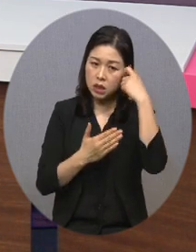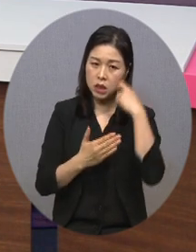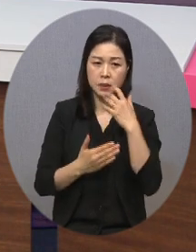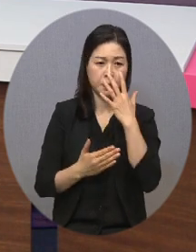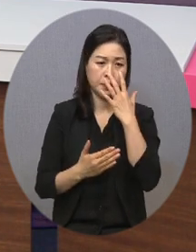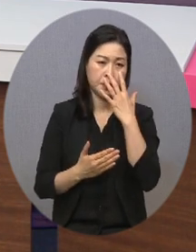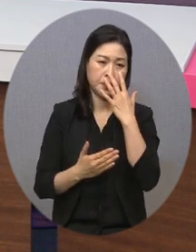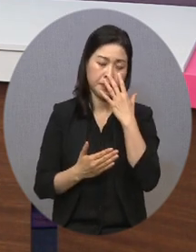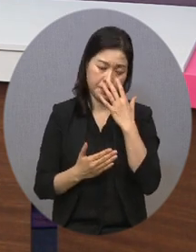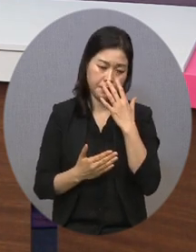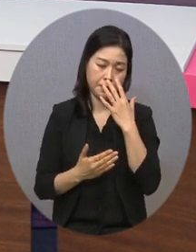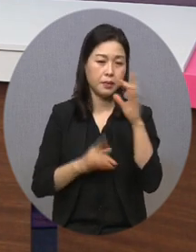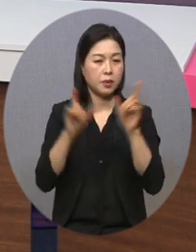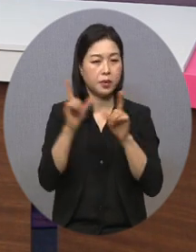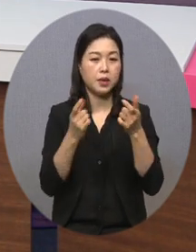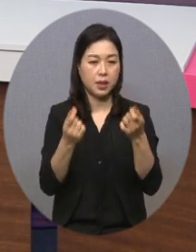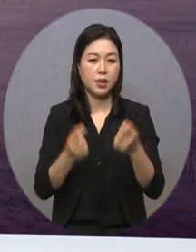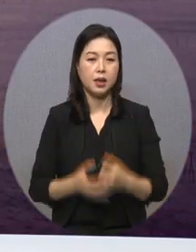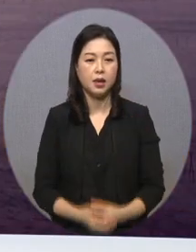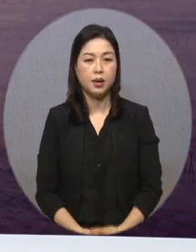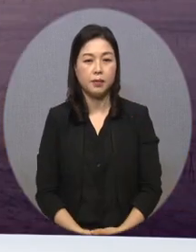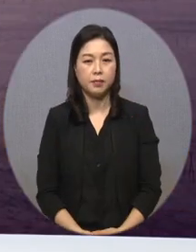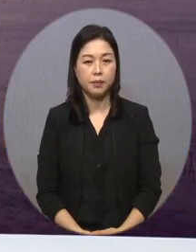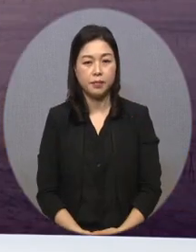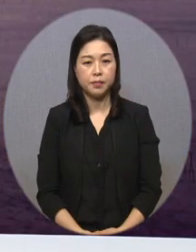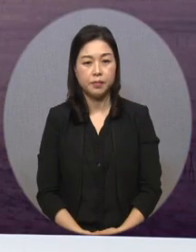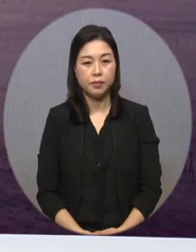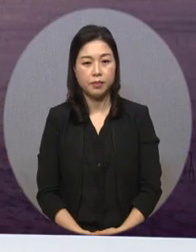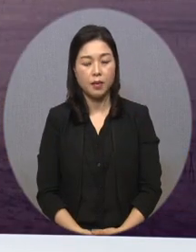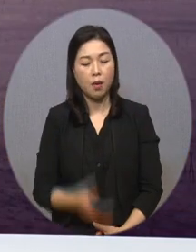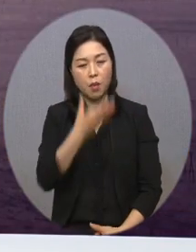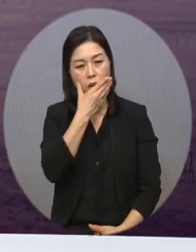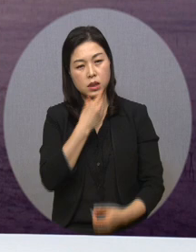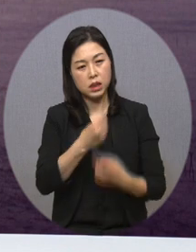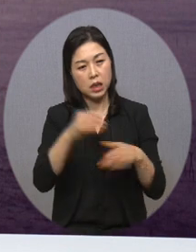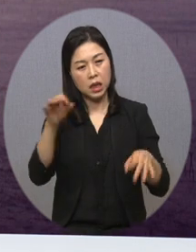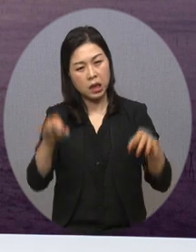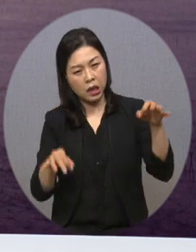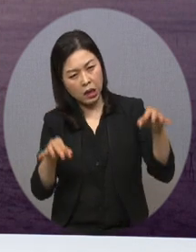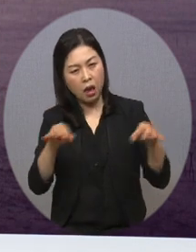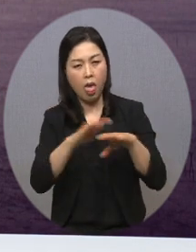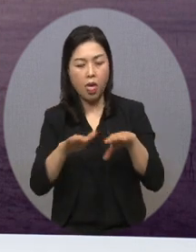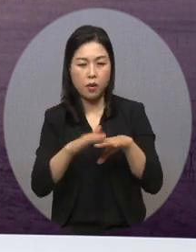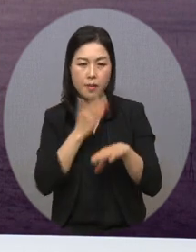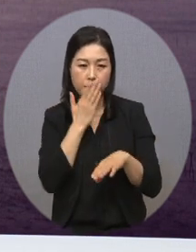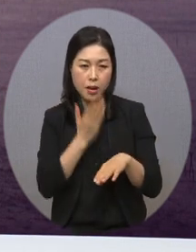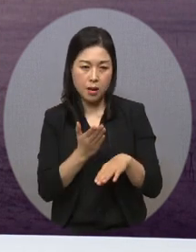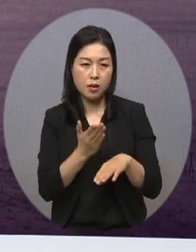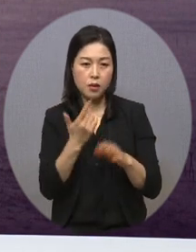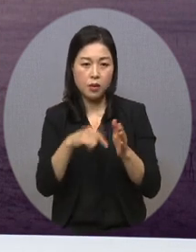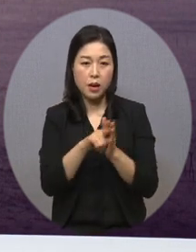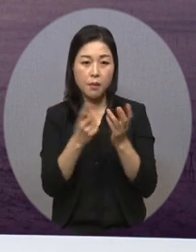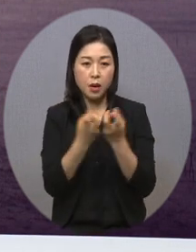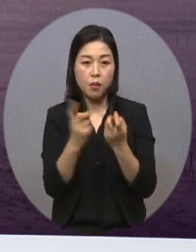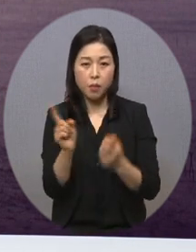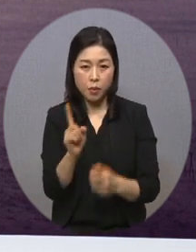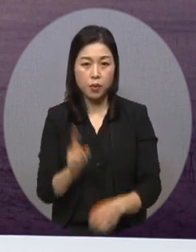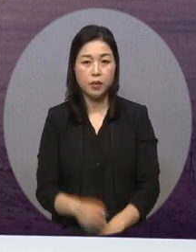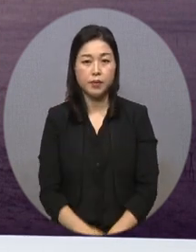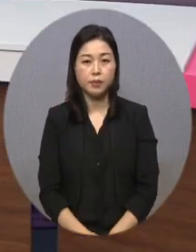약하지 않는가 그렇게 보여지고 있습니다. 네, 이러한 복지 불균형을 해소하기 위한 방안에 대해 말씀